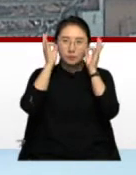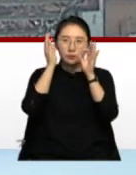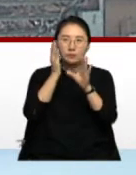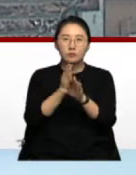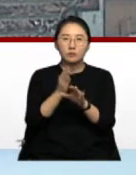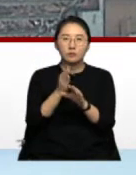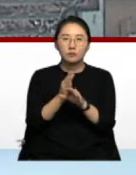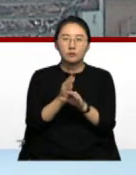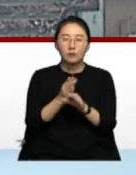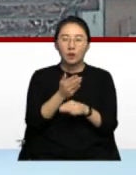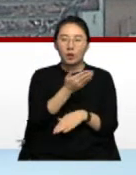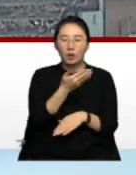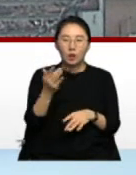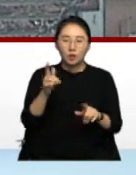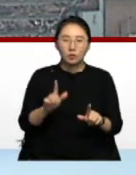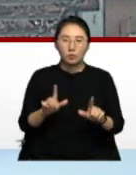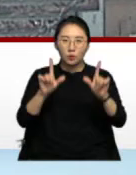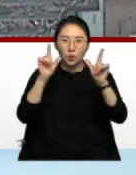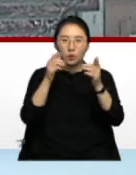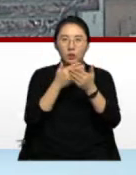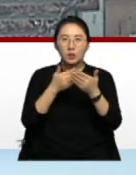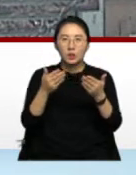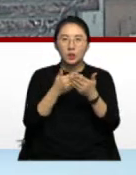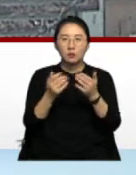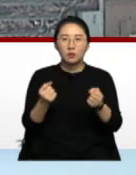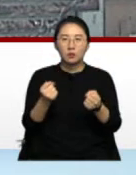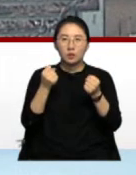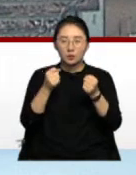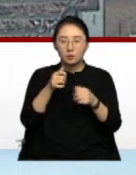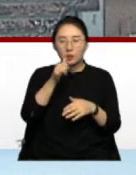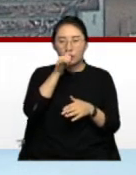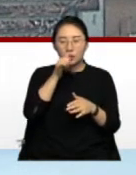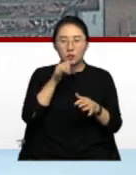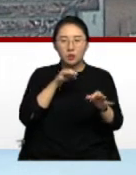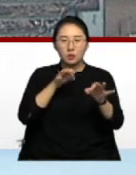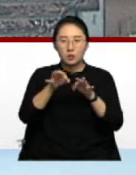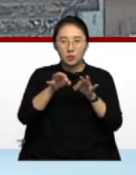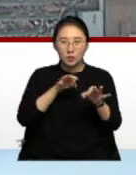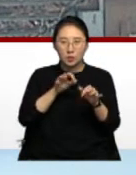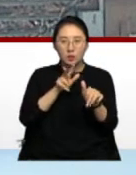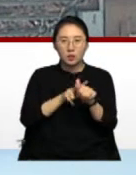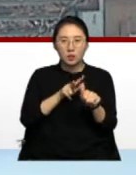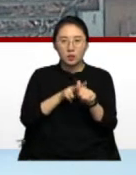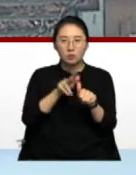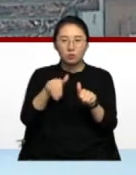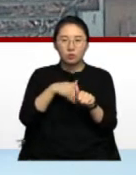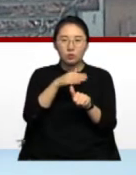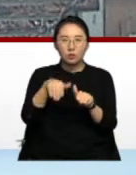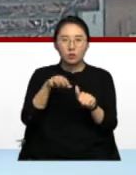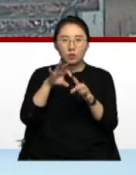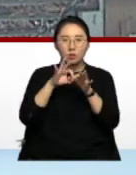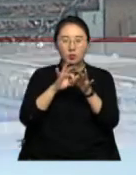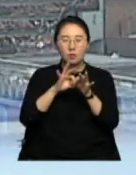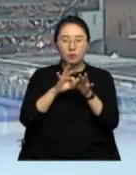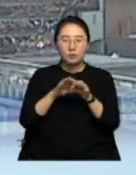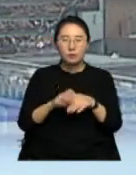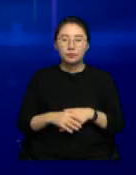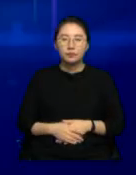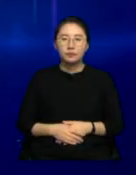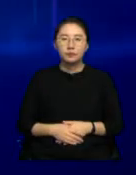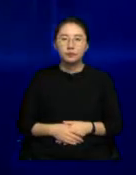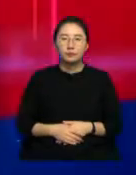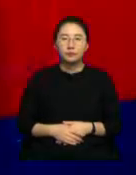있습니다. 강동구에서는 그림으로 활기찬 시장 분위기를 조성하고 있어 관심을 받고 있습니다. 보도에 박영찬 기자입니다.